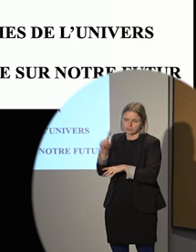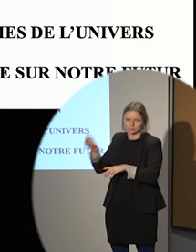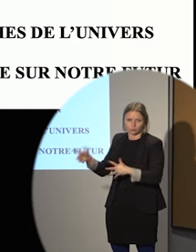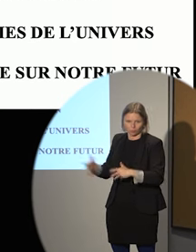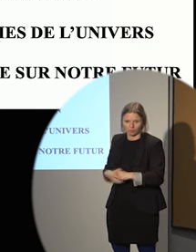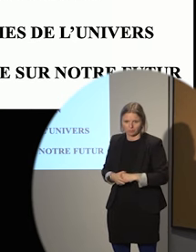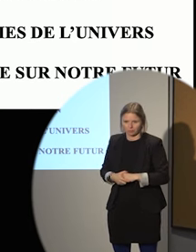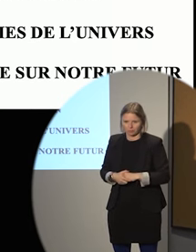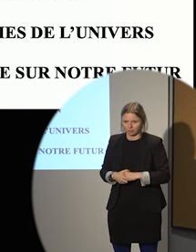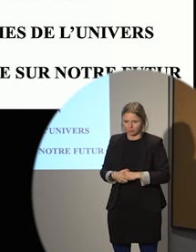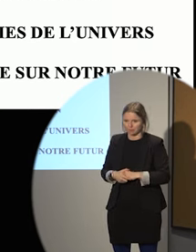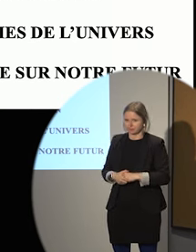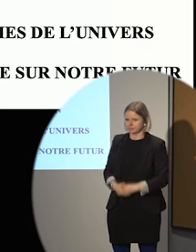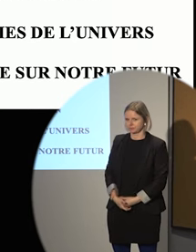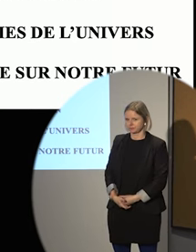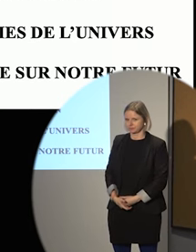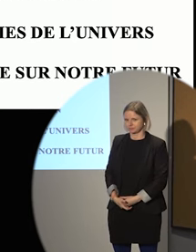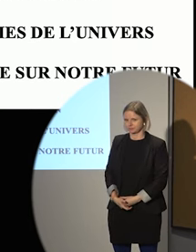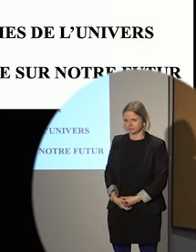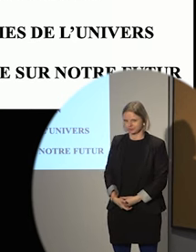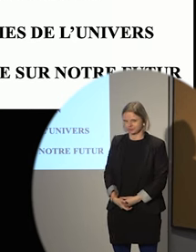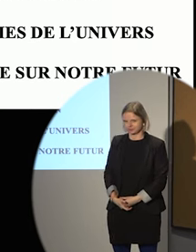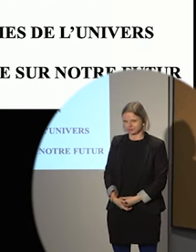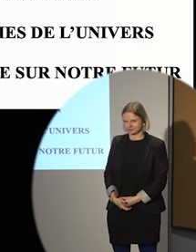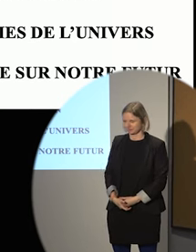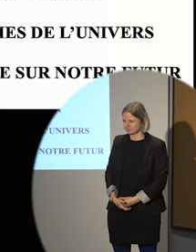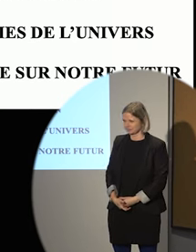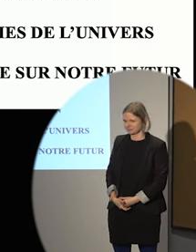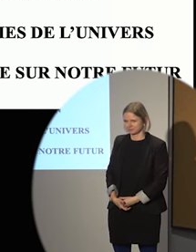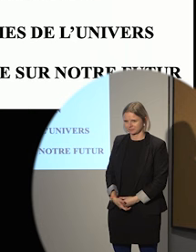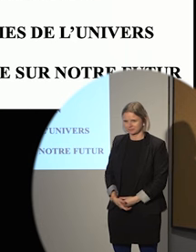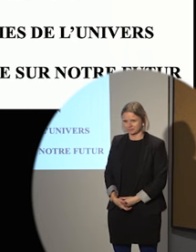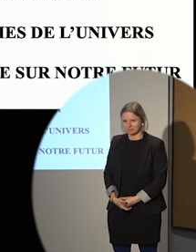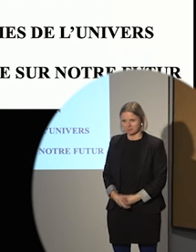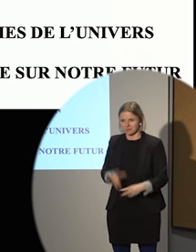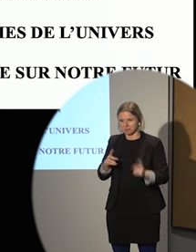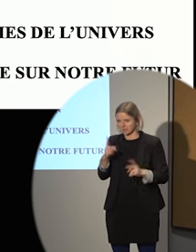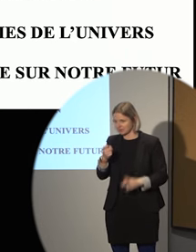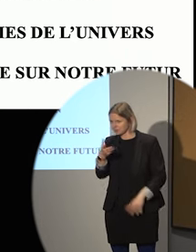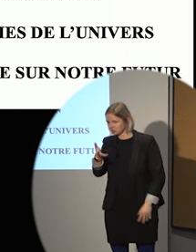a-t-il des compléments à apporter, des questions ou autre?